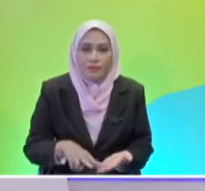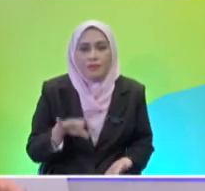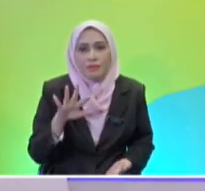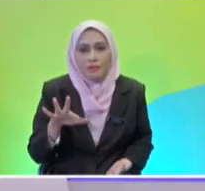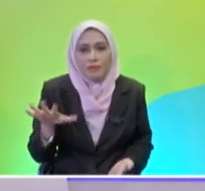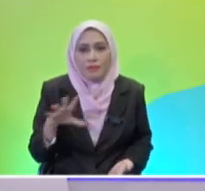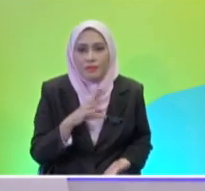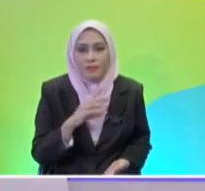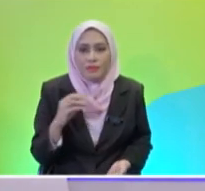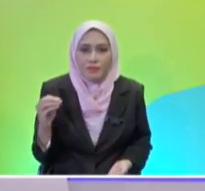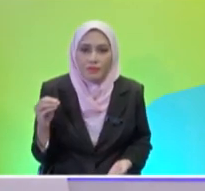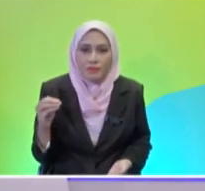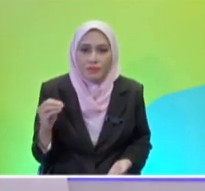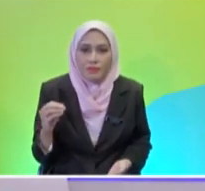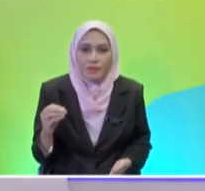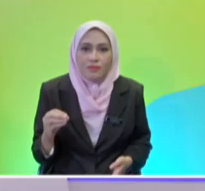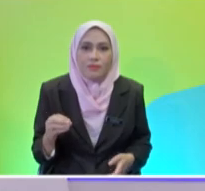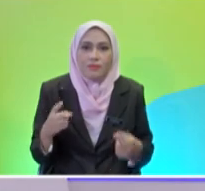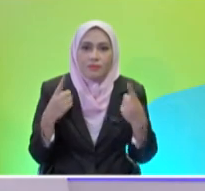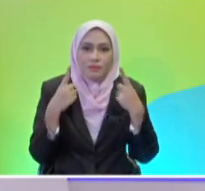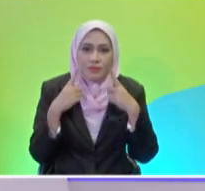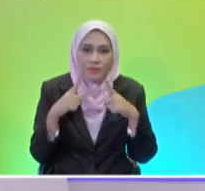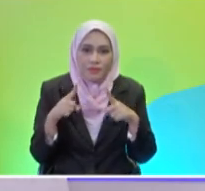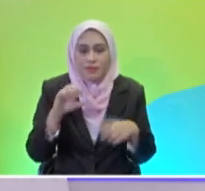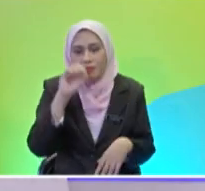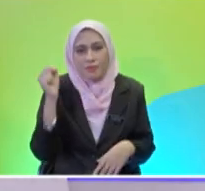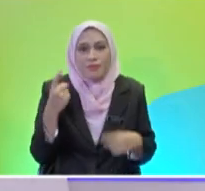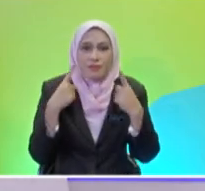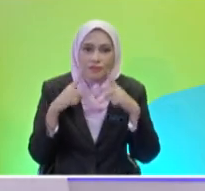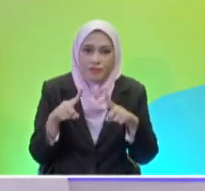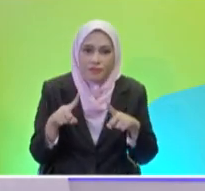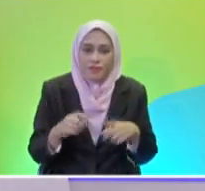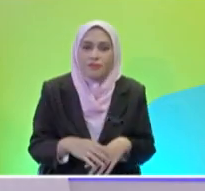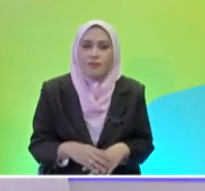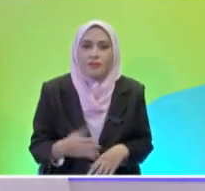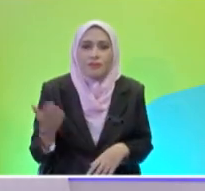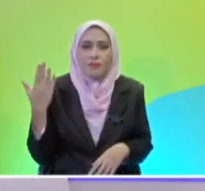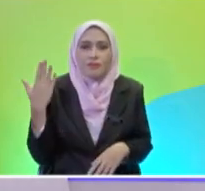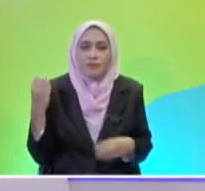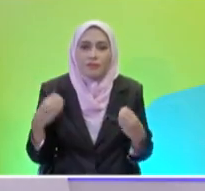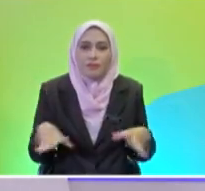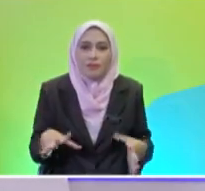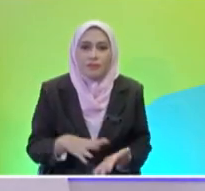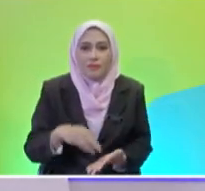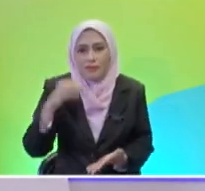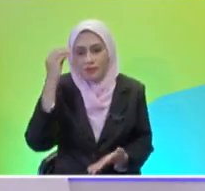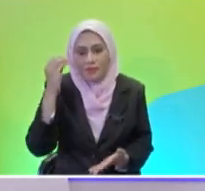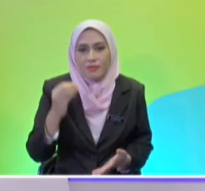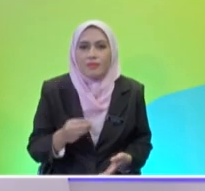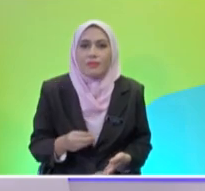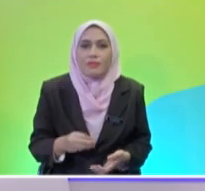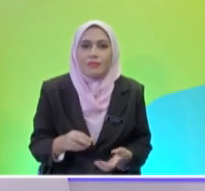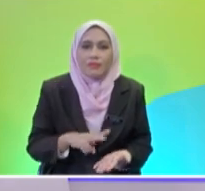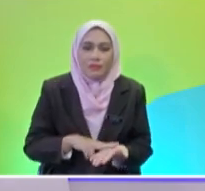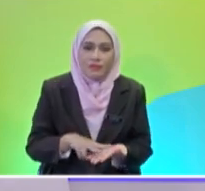betul dan juga kita ada bersoal jawab. Jadi anak murid cikgu dekat rumah dah belajar membaca dengan sebutan yang betul. Betul